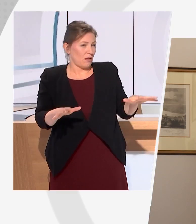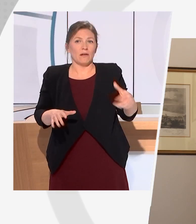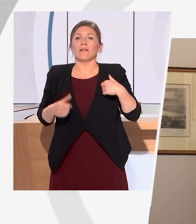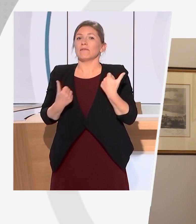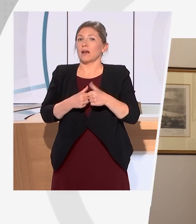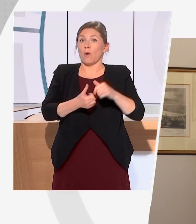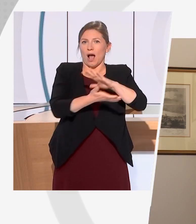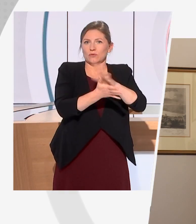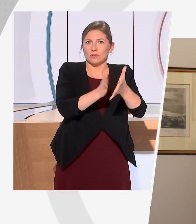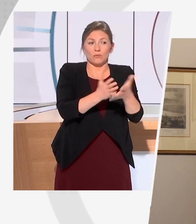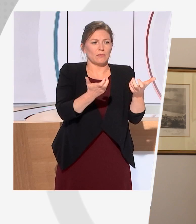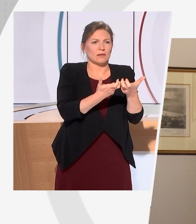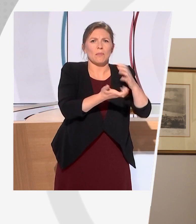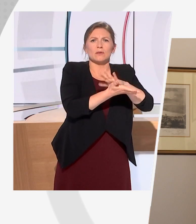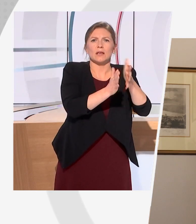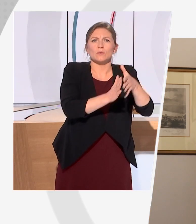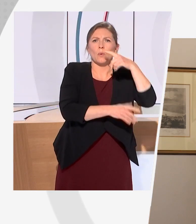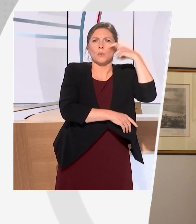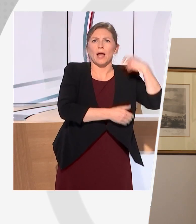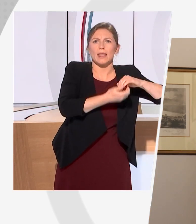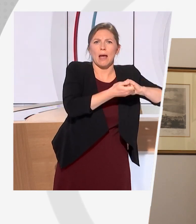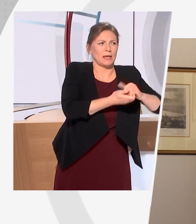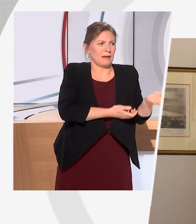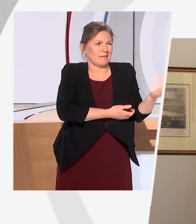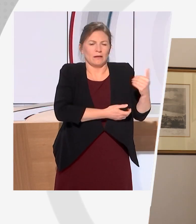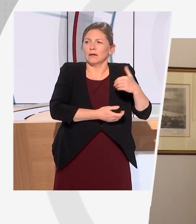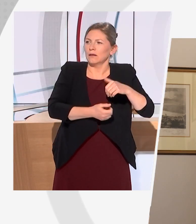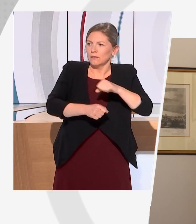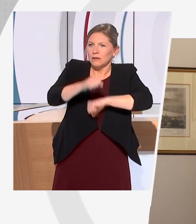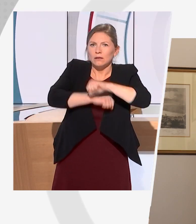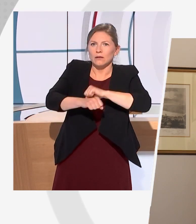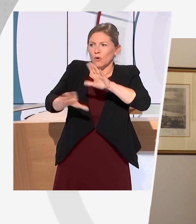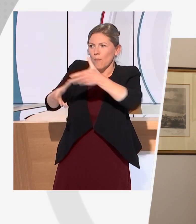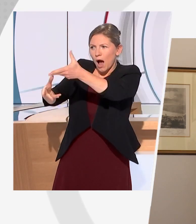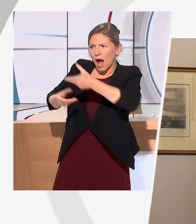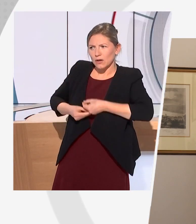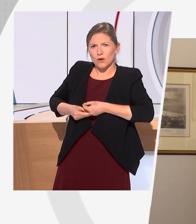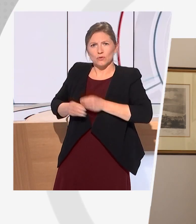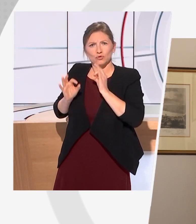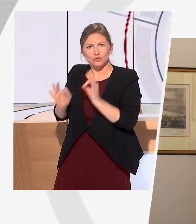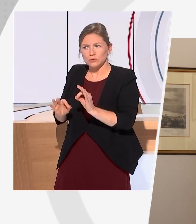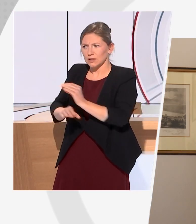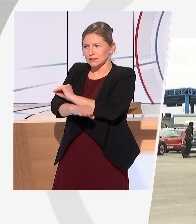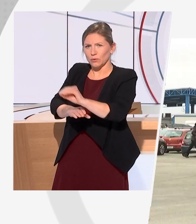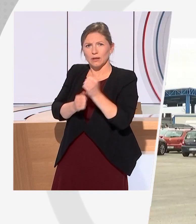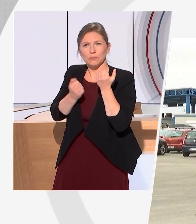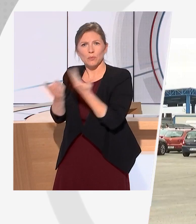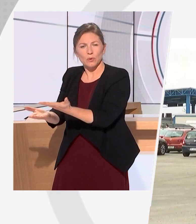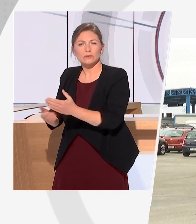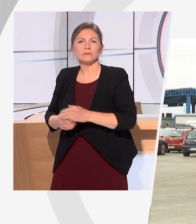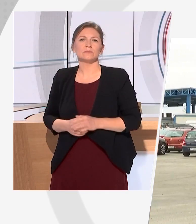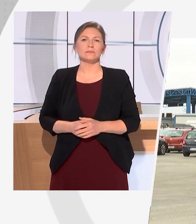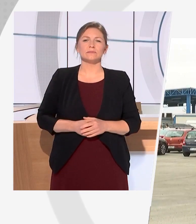associations comme Ukraine Amitié pour pouvoir héberger ces gens-là de façon digne et de façon sécurisée.